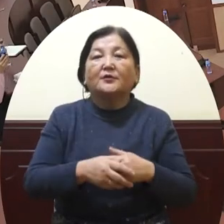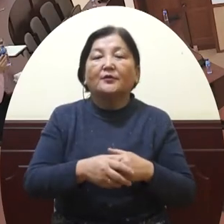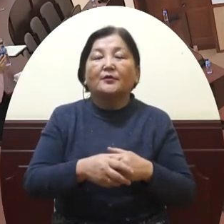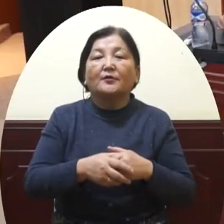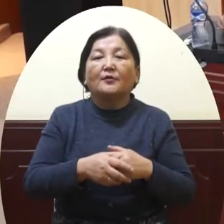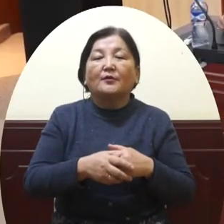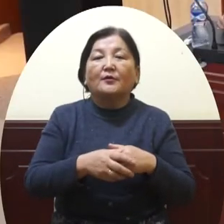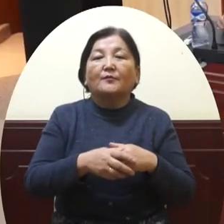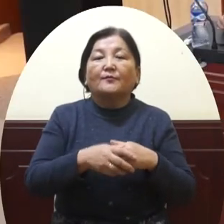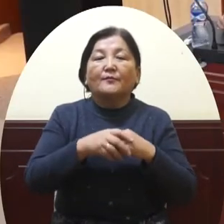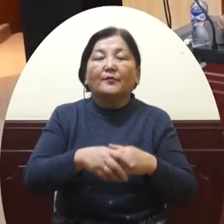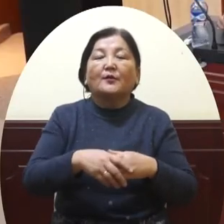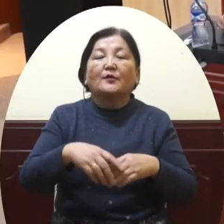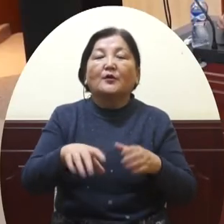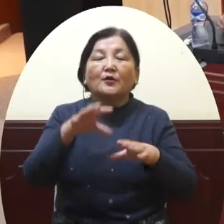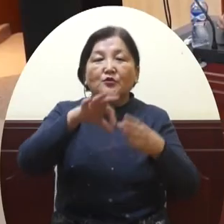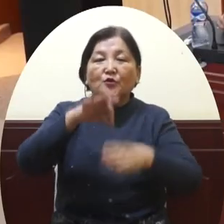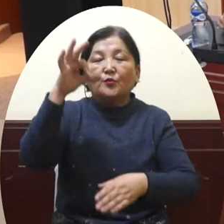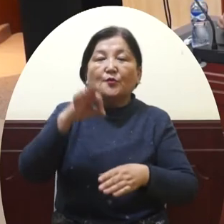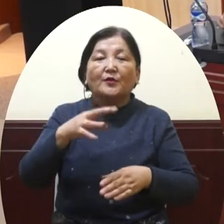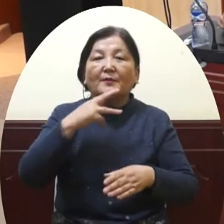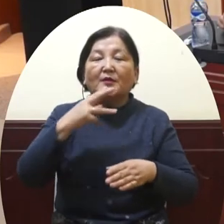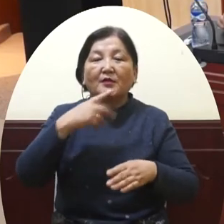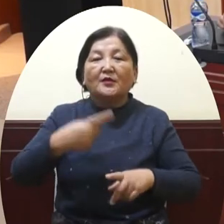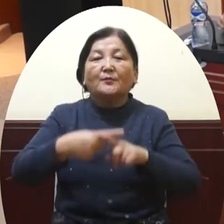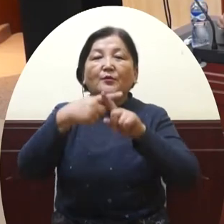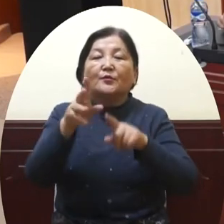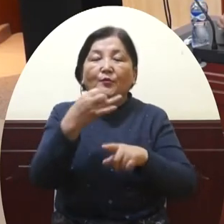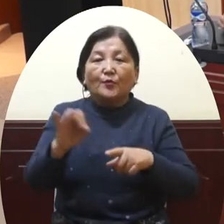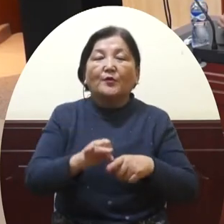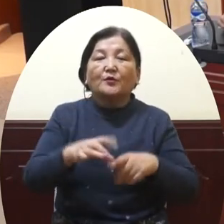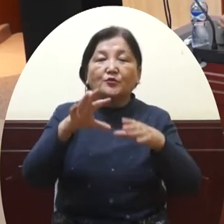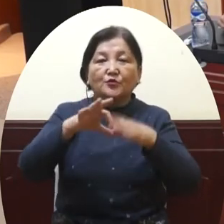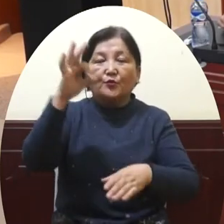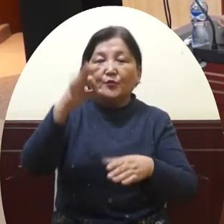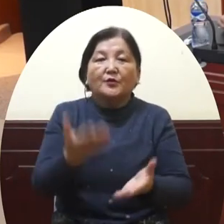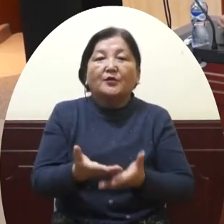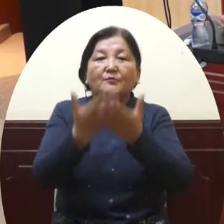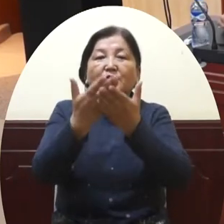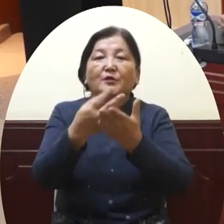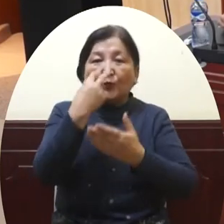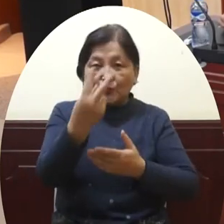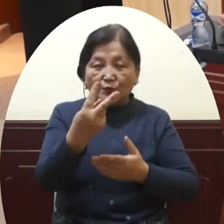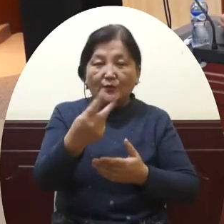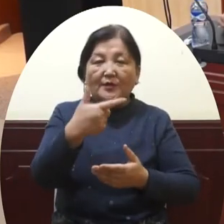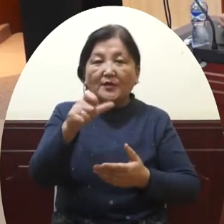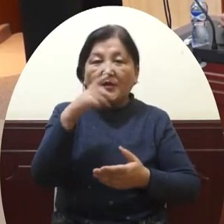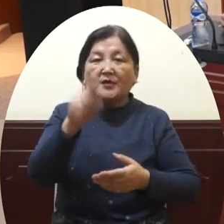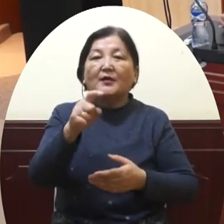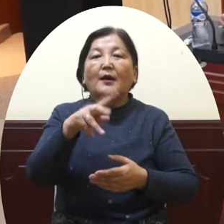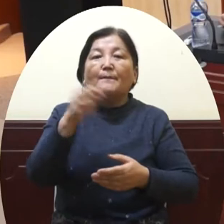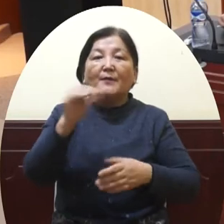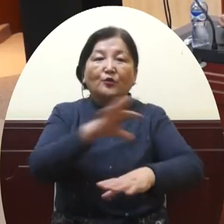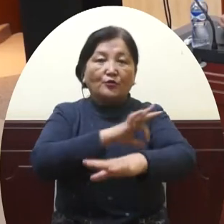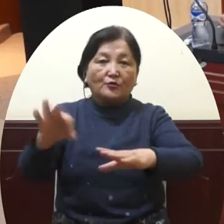оролцоотой төлөвлөлийг нэмэгдүүлэх нь мөн сонгуулийн зохион байгуулалтын тэнцвэрийг үзүүлэх нь зэрэг төсөлд